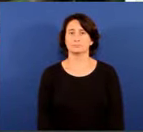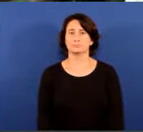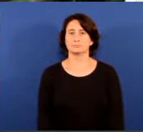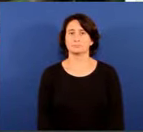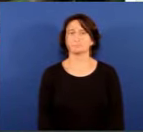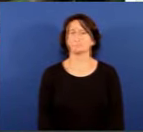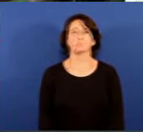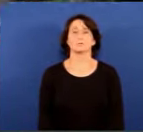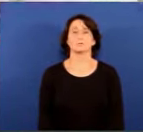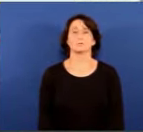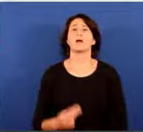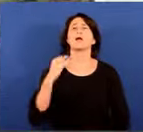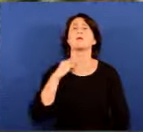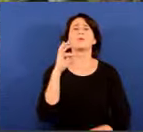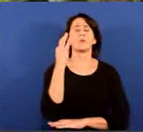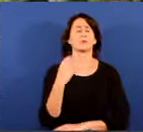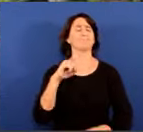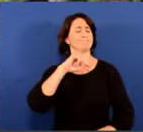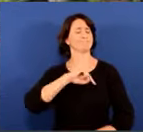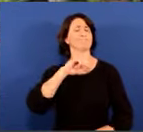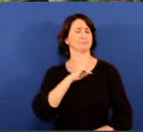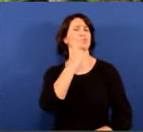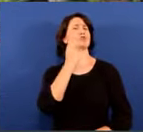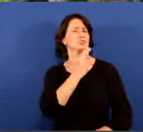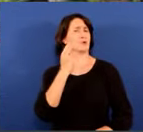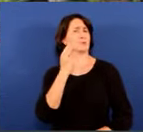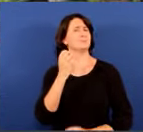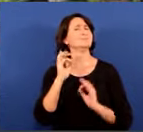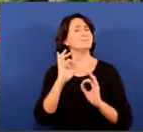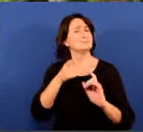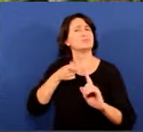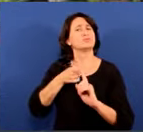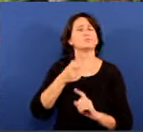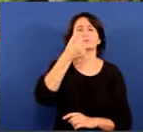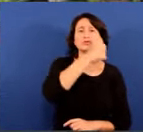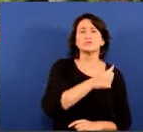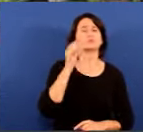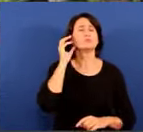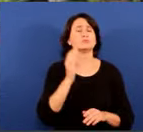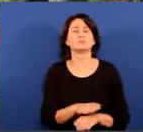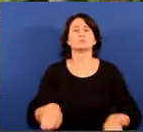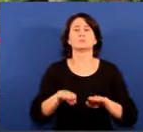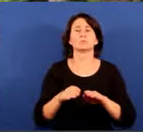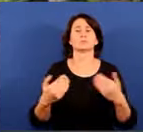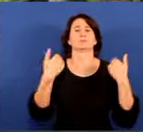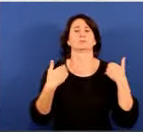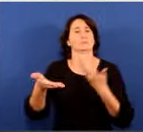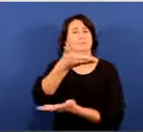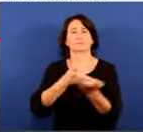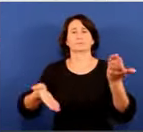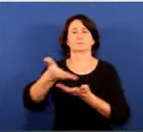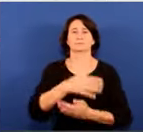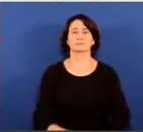laguntza eskaini dio. Izan ere Bizkaiko Foru Aldundiak konpromiso hartzen du erantzukidetasunarekin. Hau da, ardurak modu orekatuan